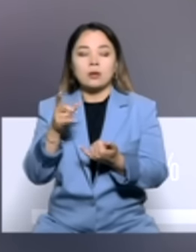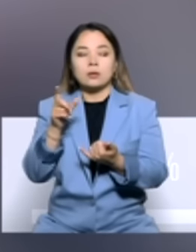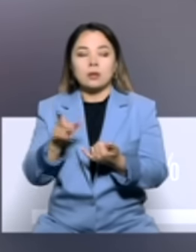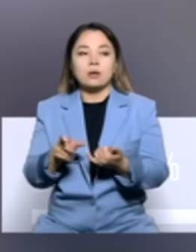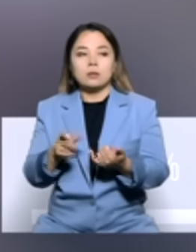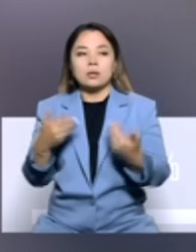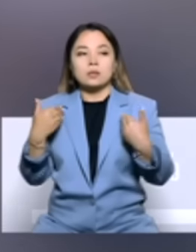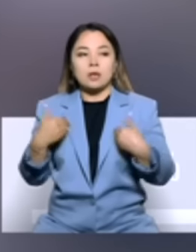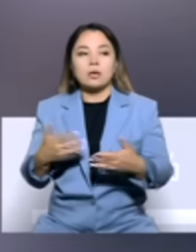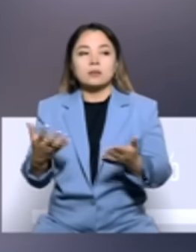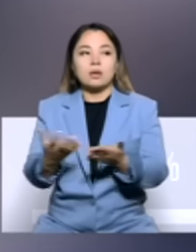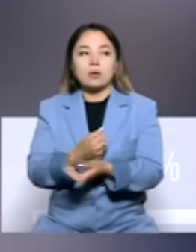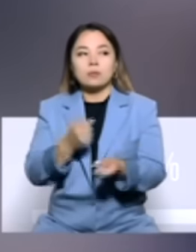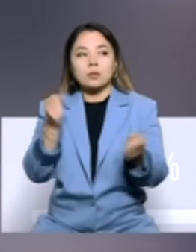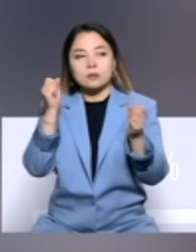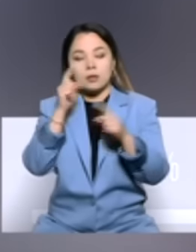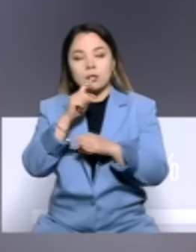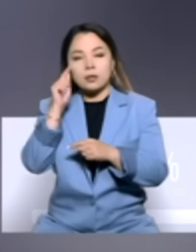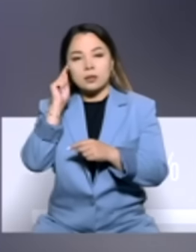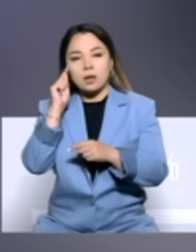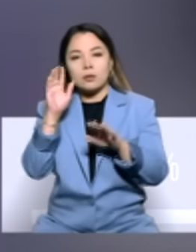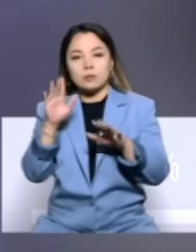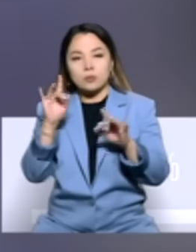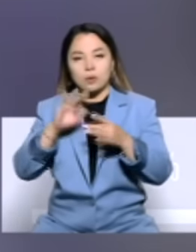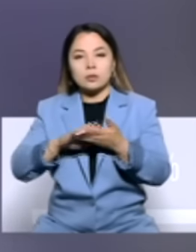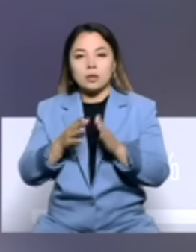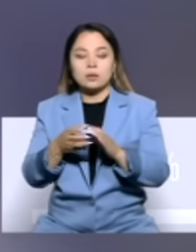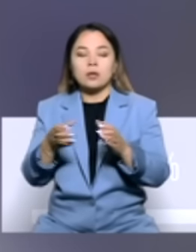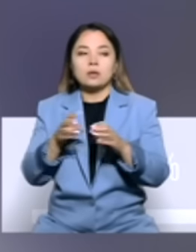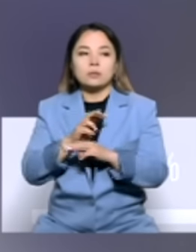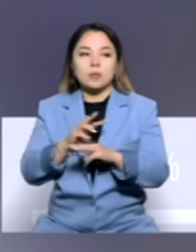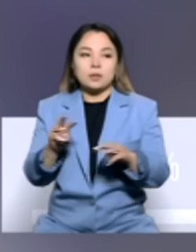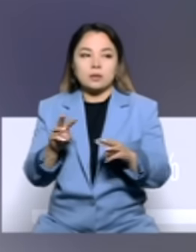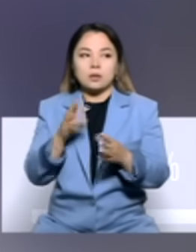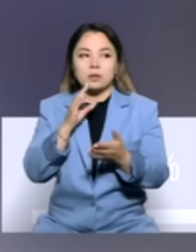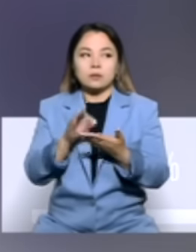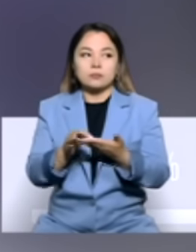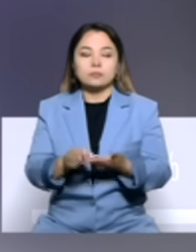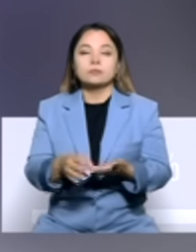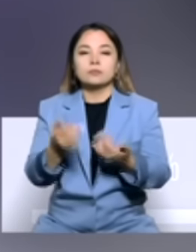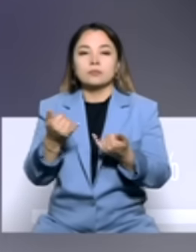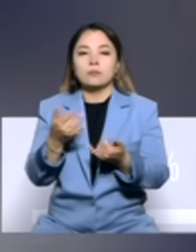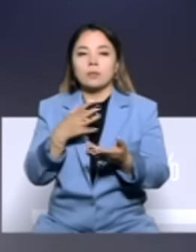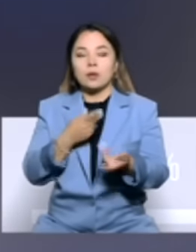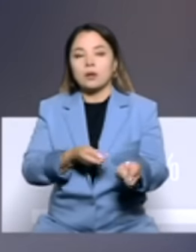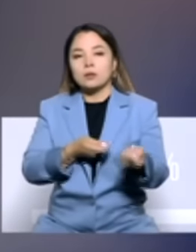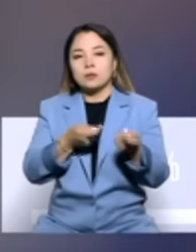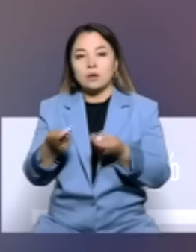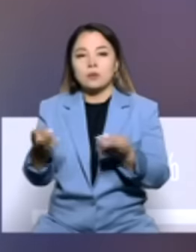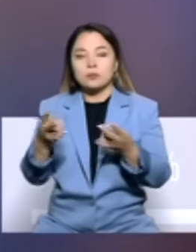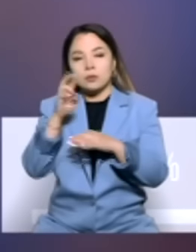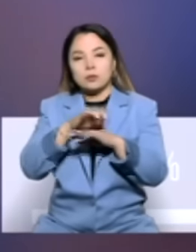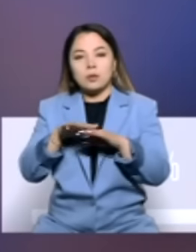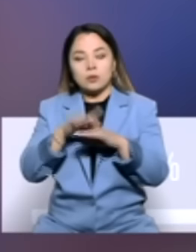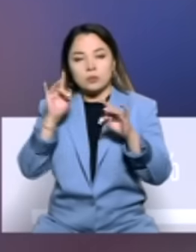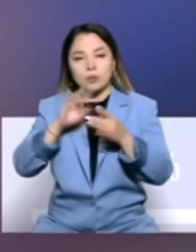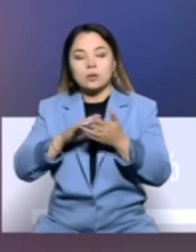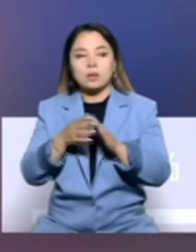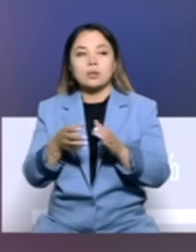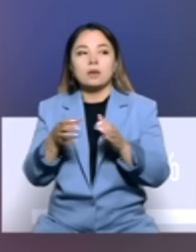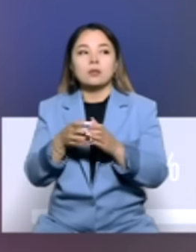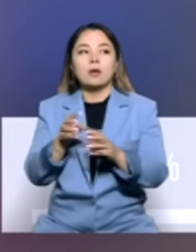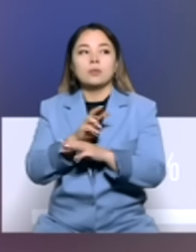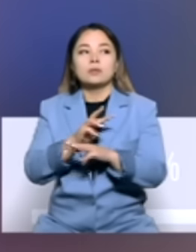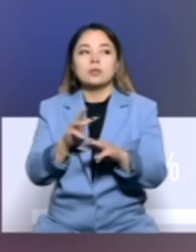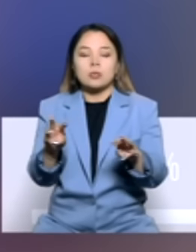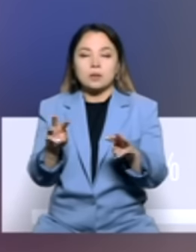баланың мәйіті табылғанын хабарлады Қырғыз төтенше жағдайлар министрлігі. Алып келу үшін еліміздің төтенше жағдайлар